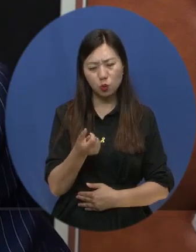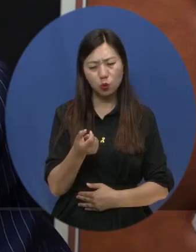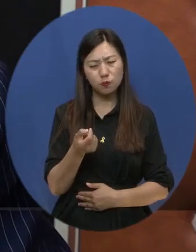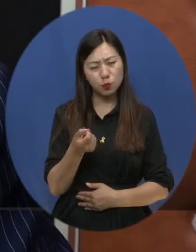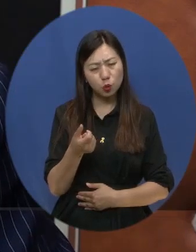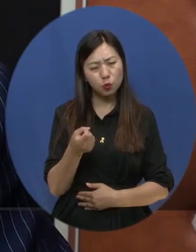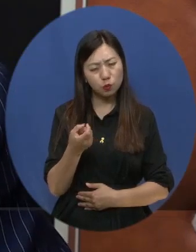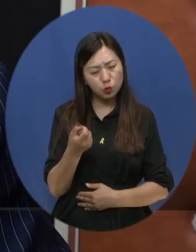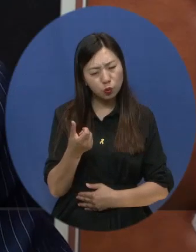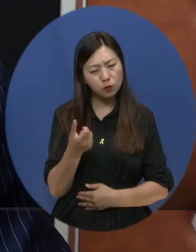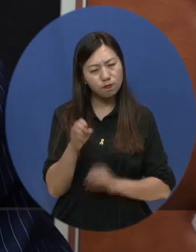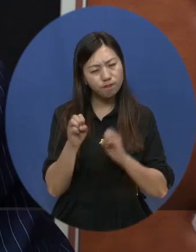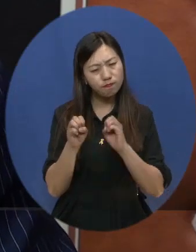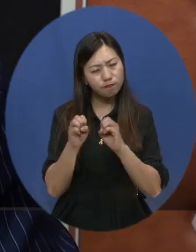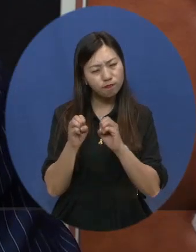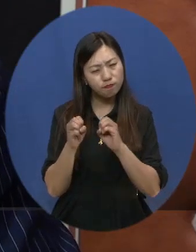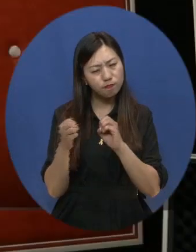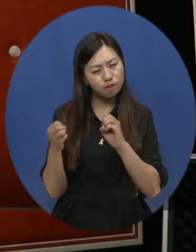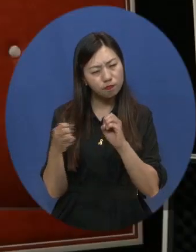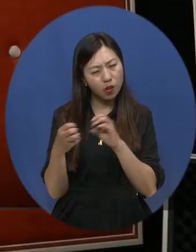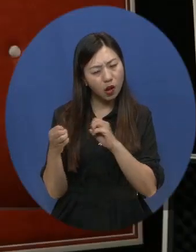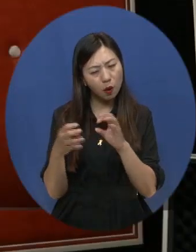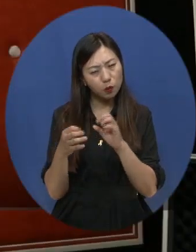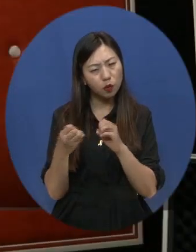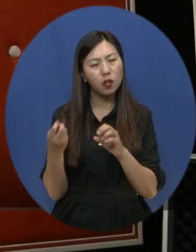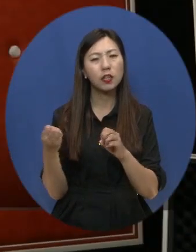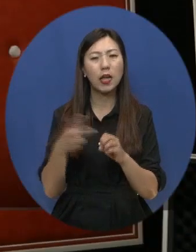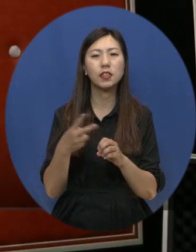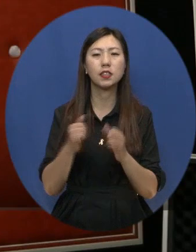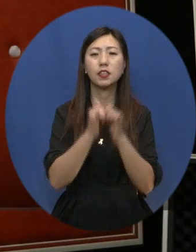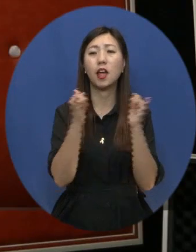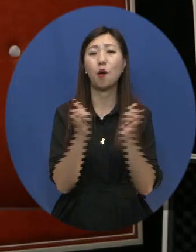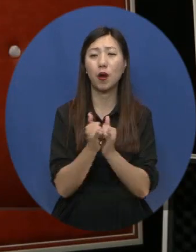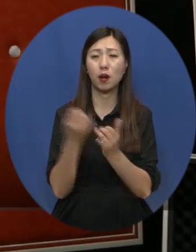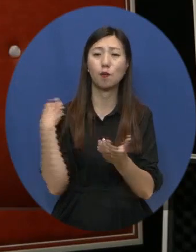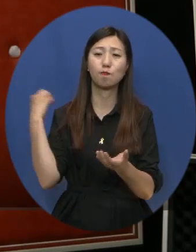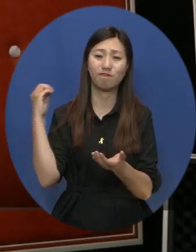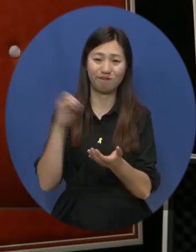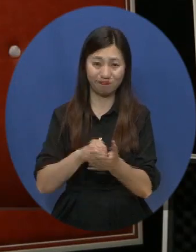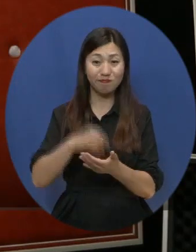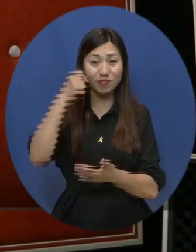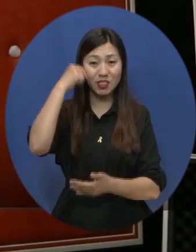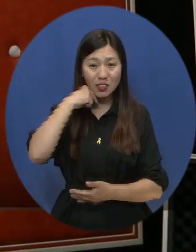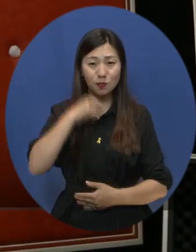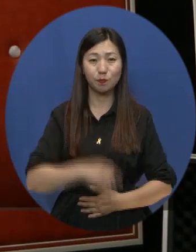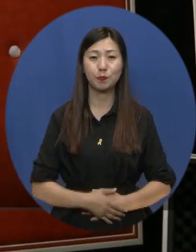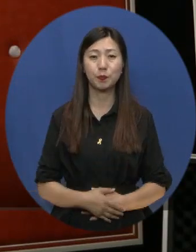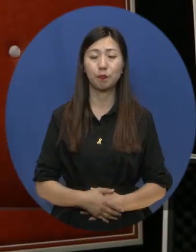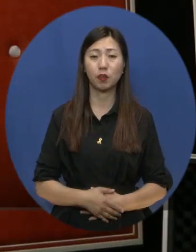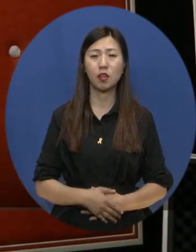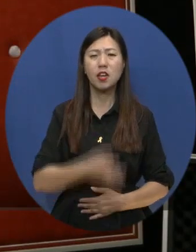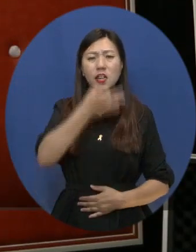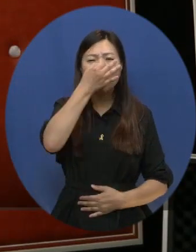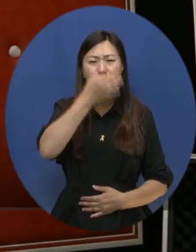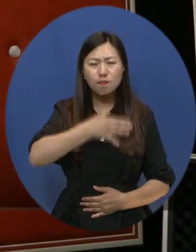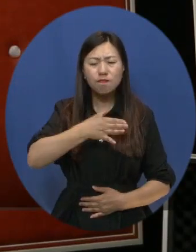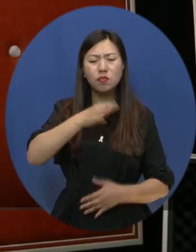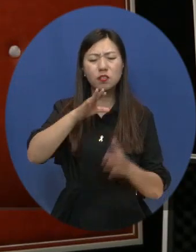하면서 돌아온 것 같아요. 힘든 순간들을 지나서 처음에 이제 처음으로 무대에